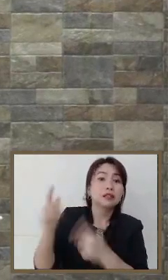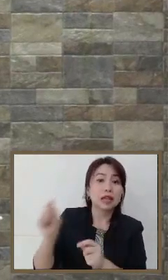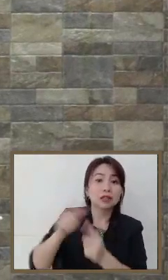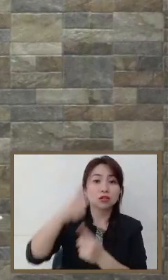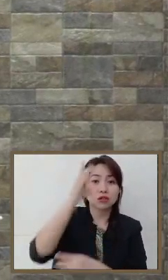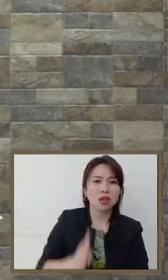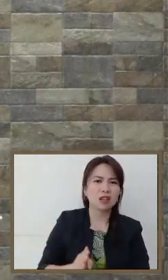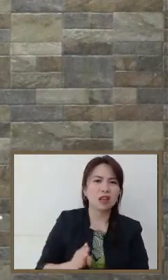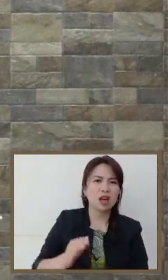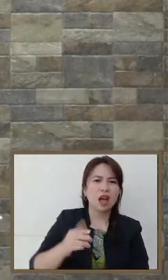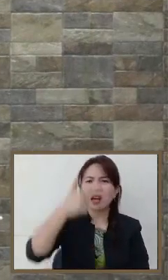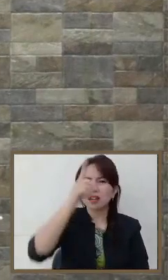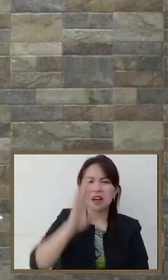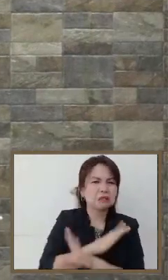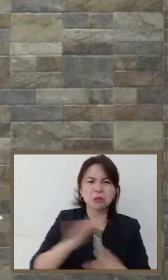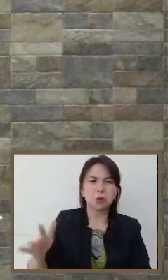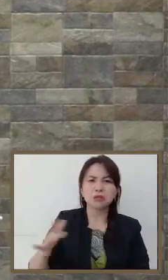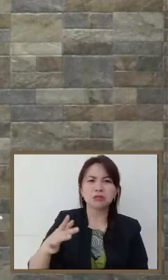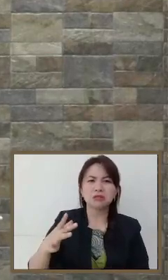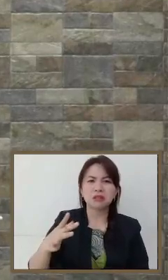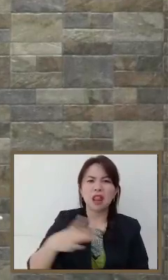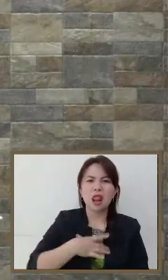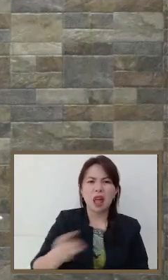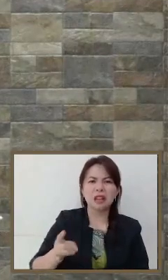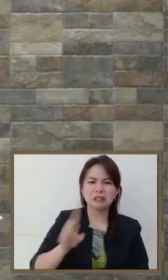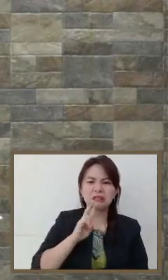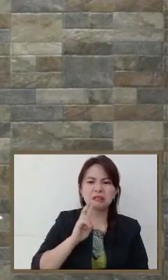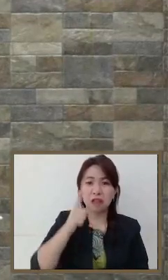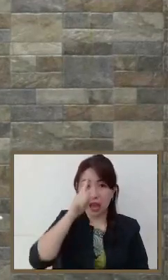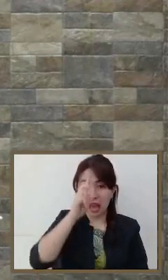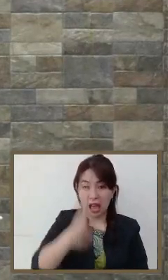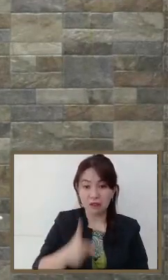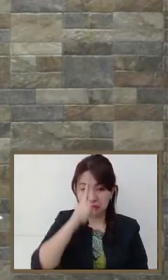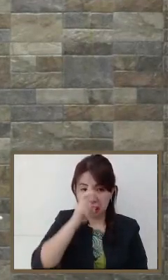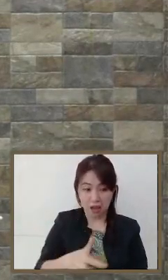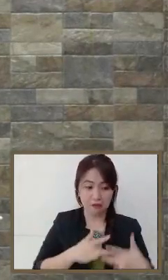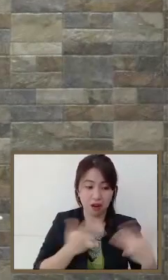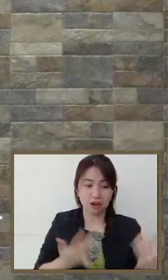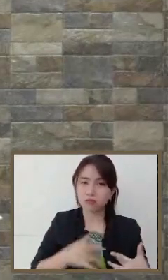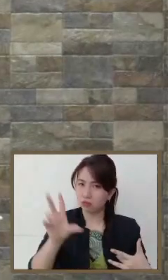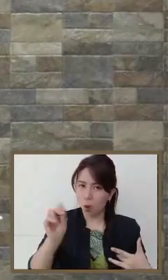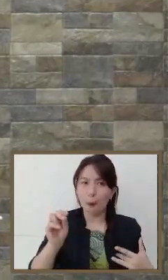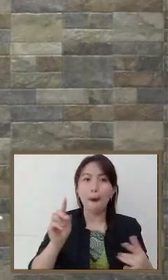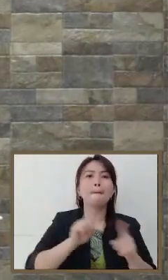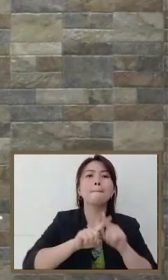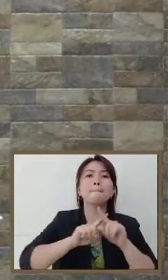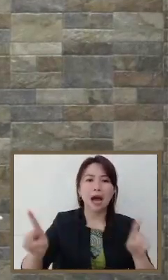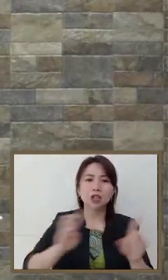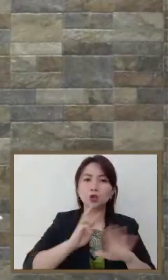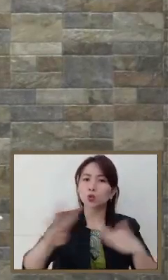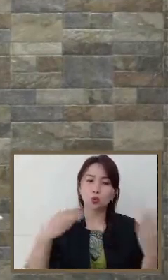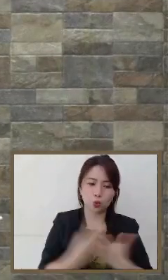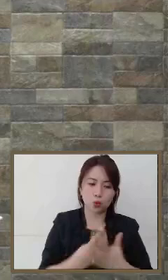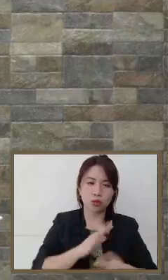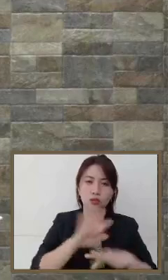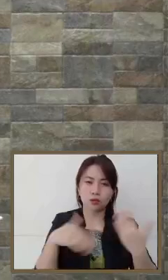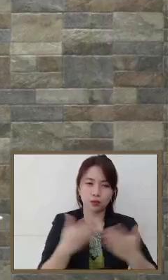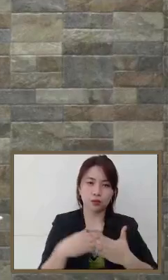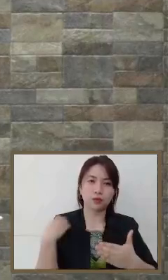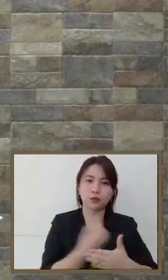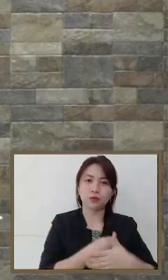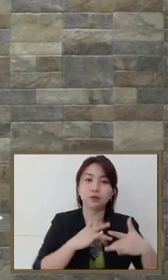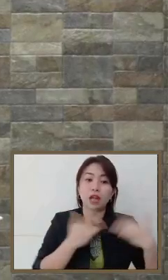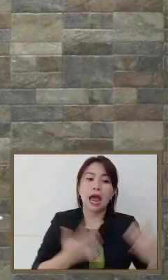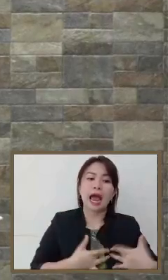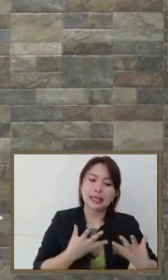na halfhearted tayo pagdating sa kanya ang gusto ng Diyos tayo po ay wholehearted pagdating po sa Diyos pagdating sa